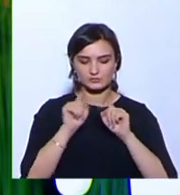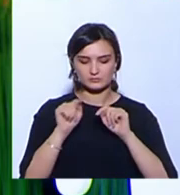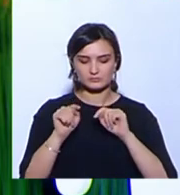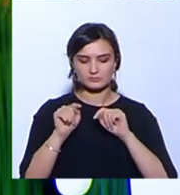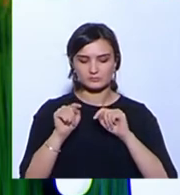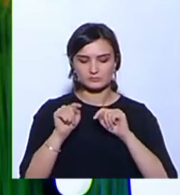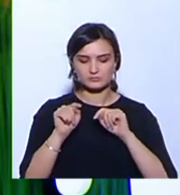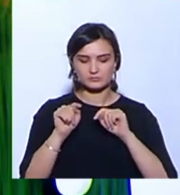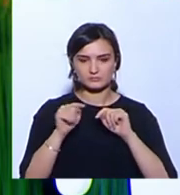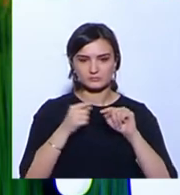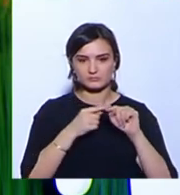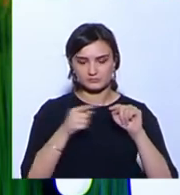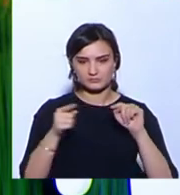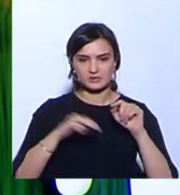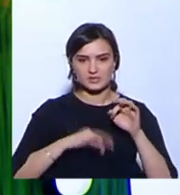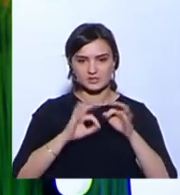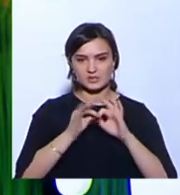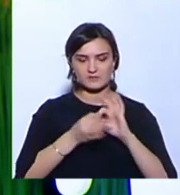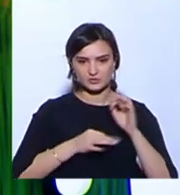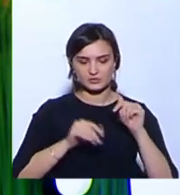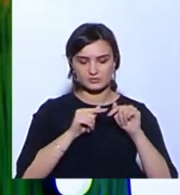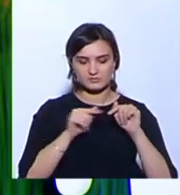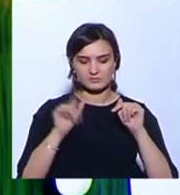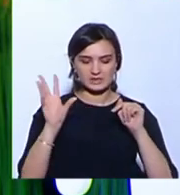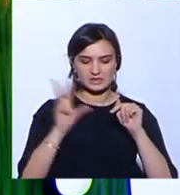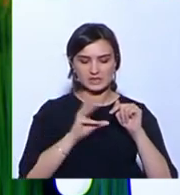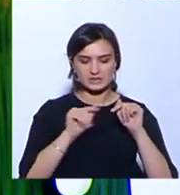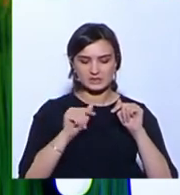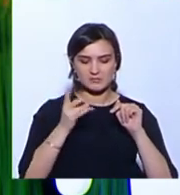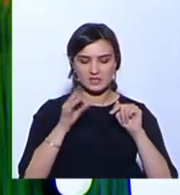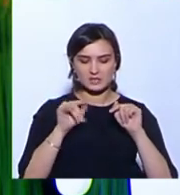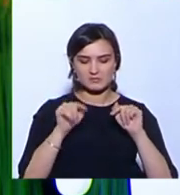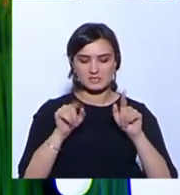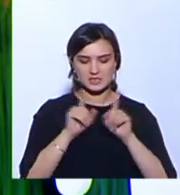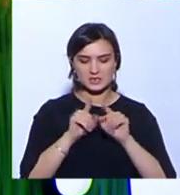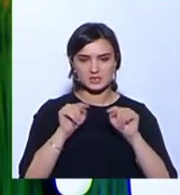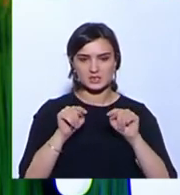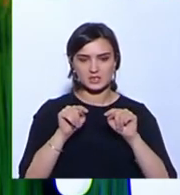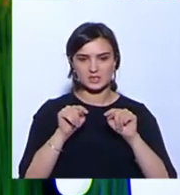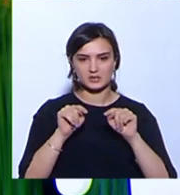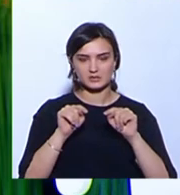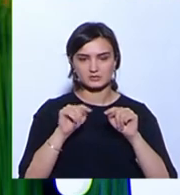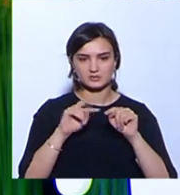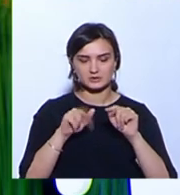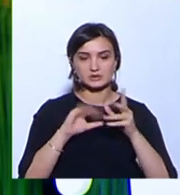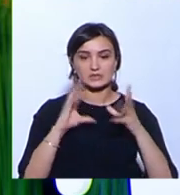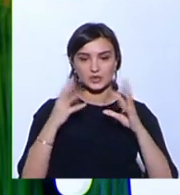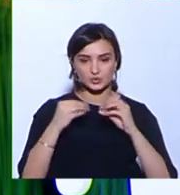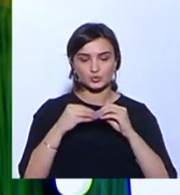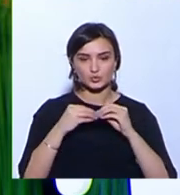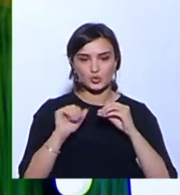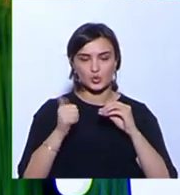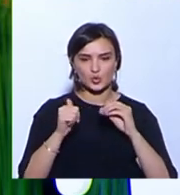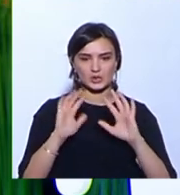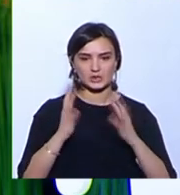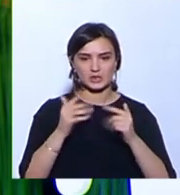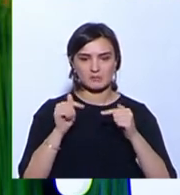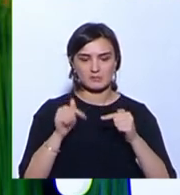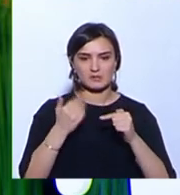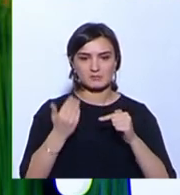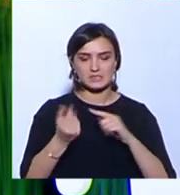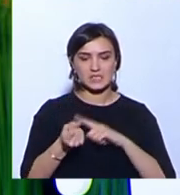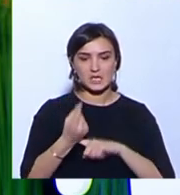სად ნაწლავში მიმდინარე პროცესი და სად თმიანი საფარველი, მაგრამ ეს ასეა. ზოგადად როგორ ხდება